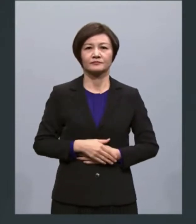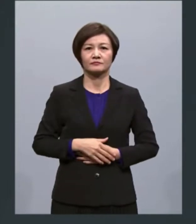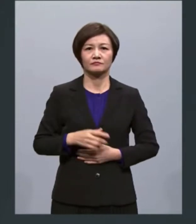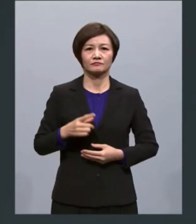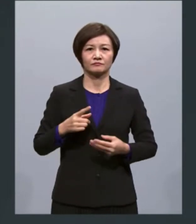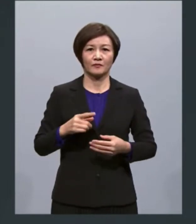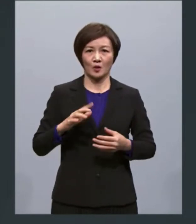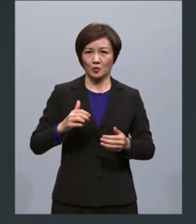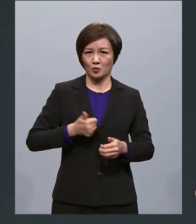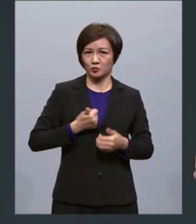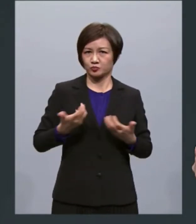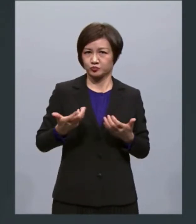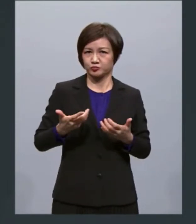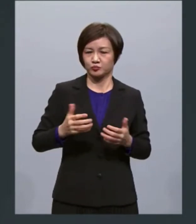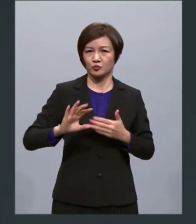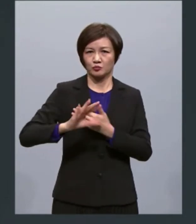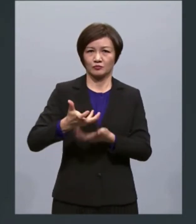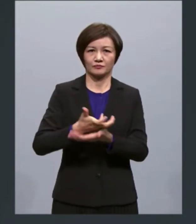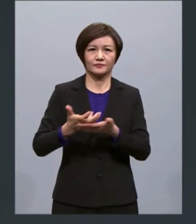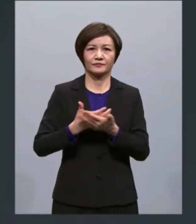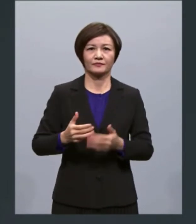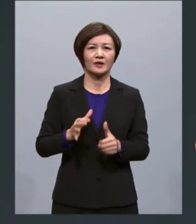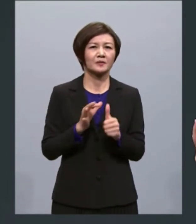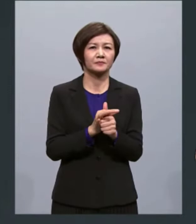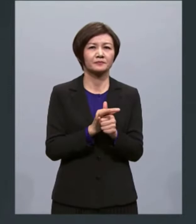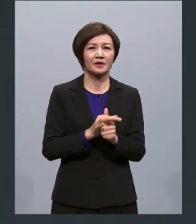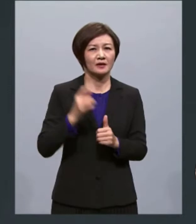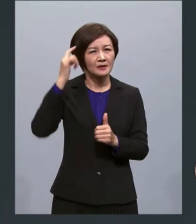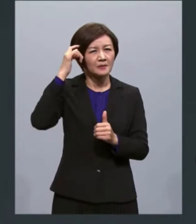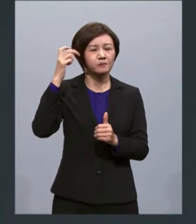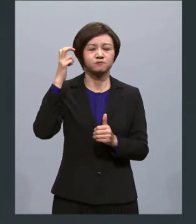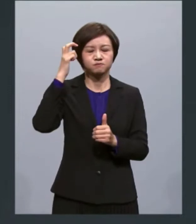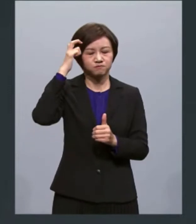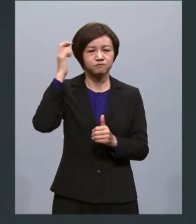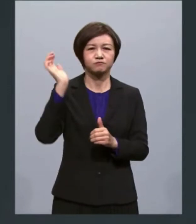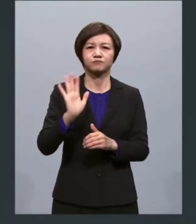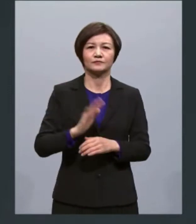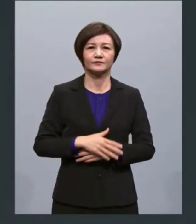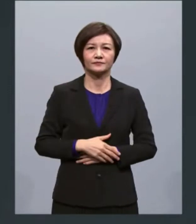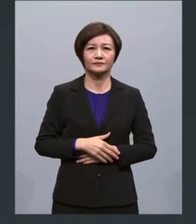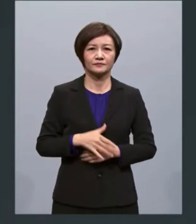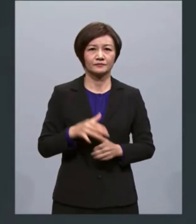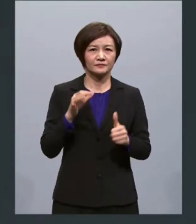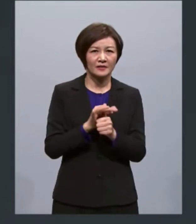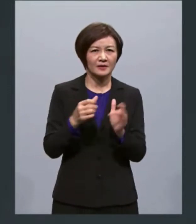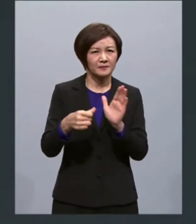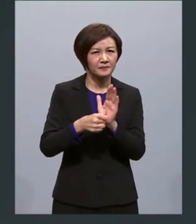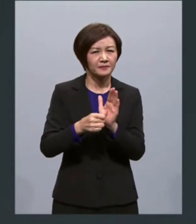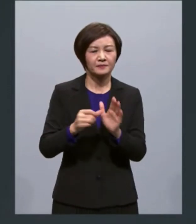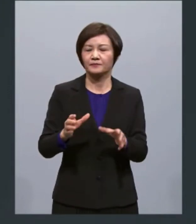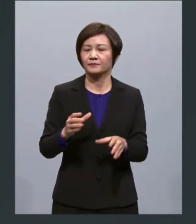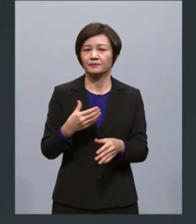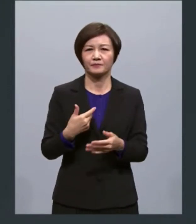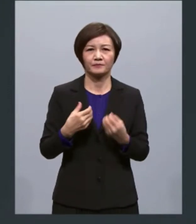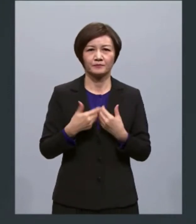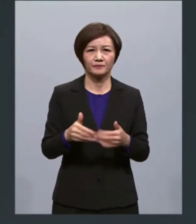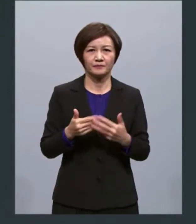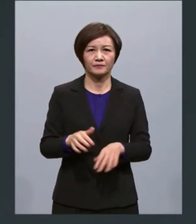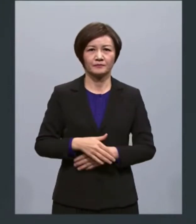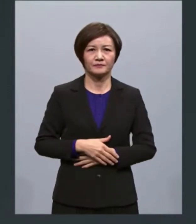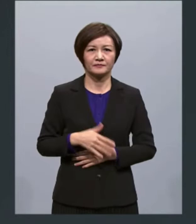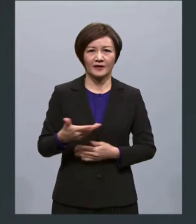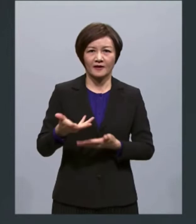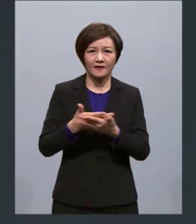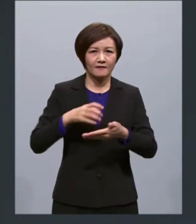张务实外交，不要拘泥意识形态，不要受限于名称，我们重视交流内